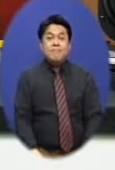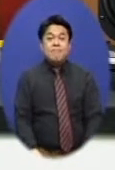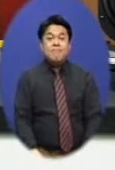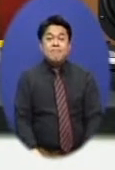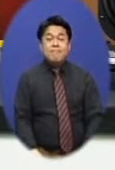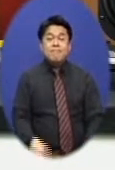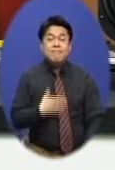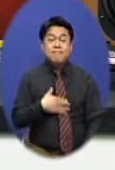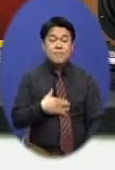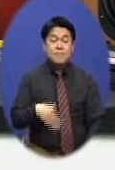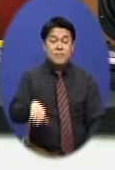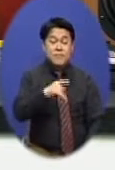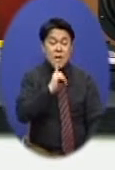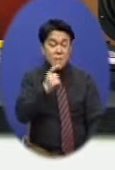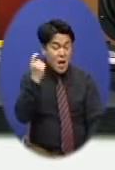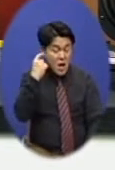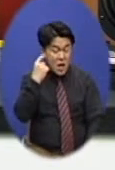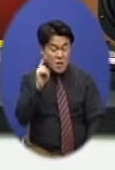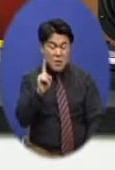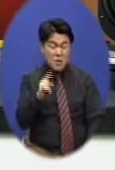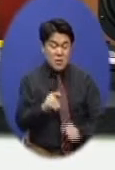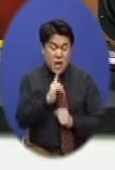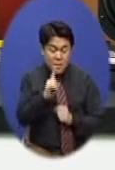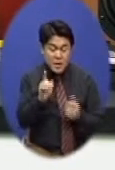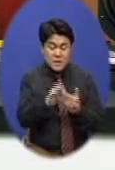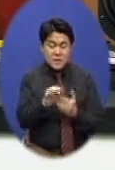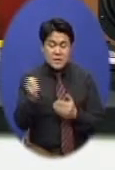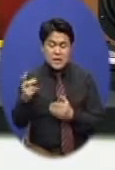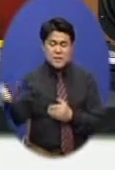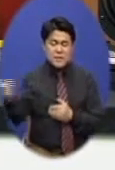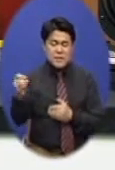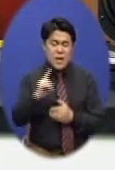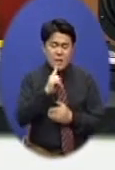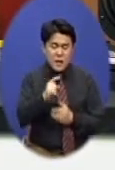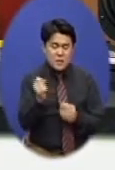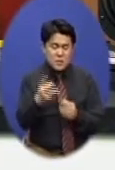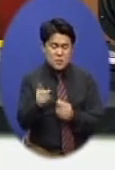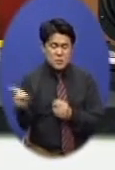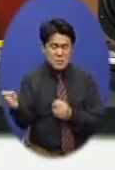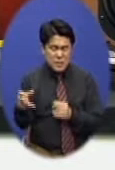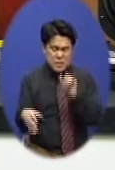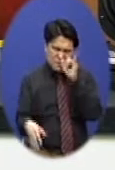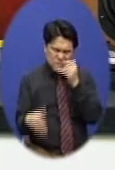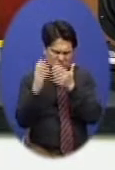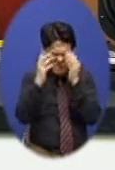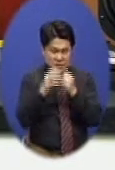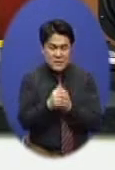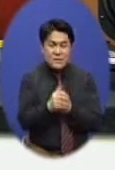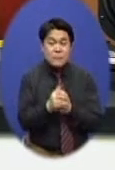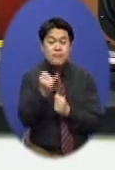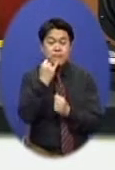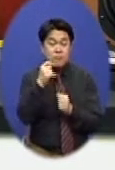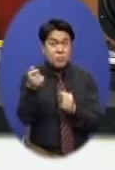네. 그 네. 저희 목소리가 네. 얘기를 하면 또 한 번 더 들려가지고요. 어머니. 네. 네. 야, 좋아요.